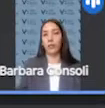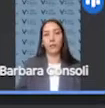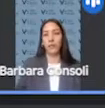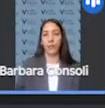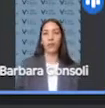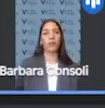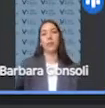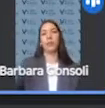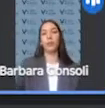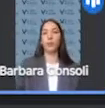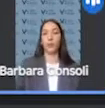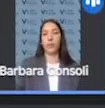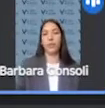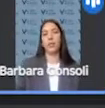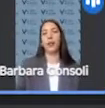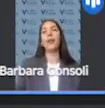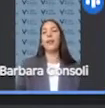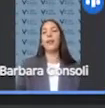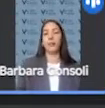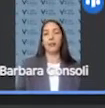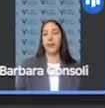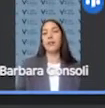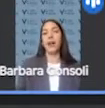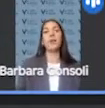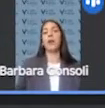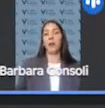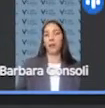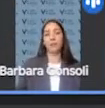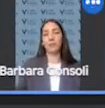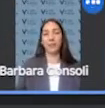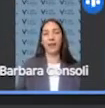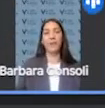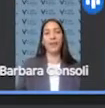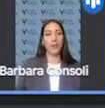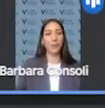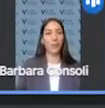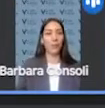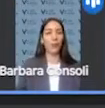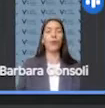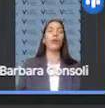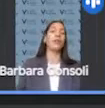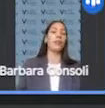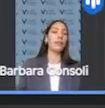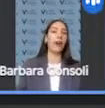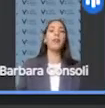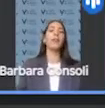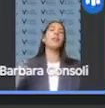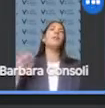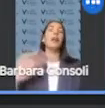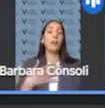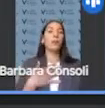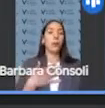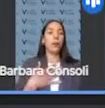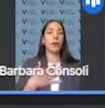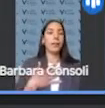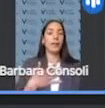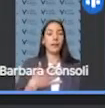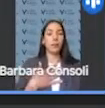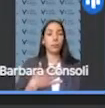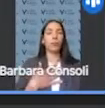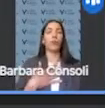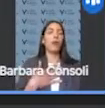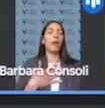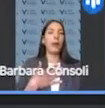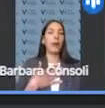per noi, in fin dei conti, è appunto sostenere l'esame e magari avere anche un bel voto. In realtà, almeno per quella che è